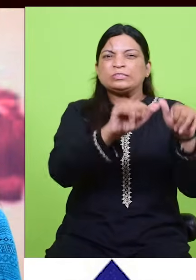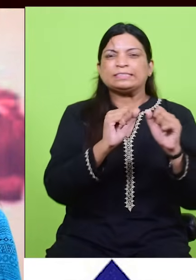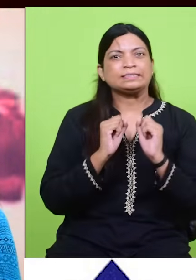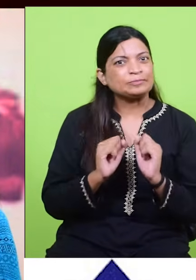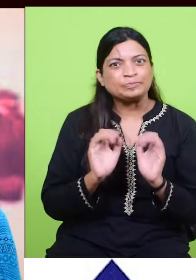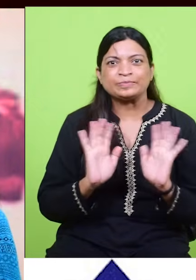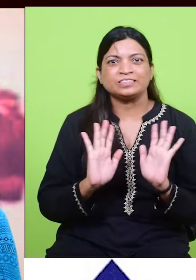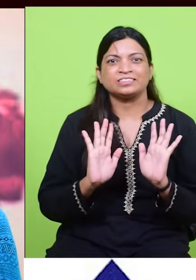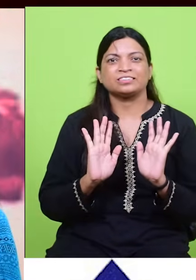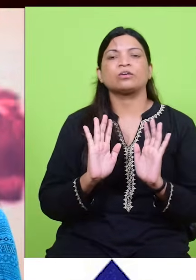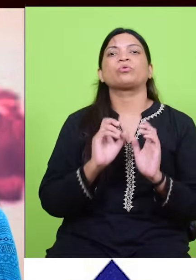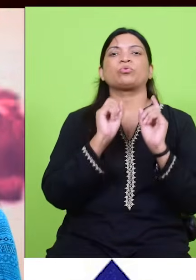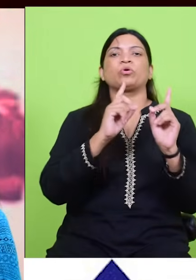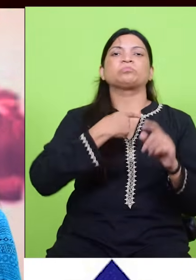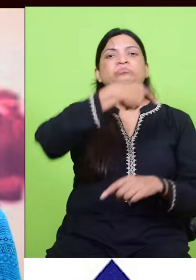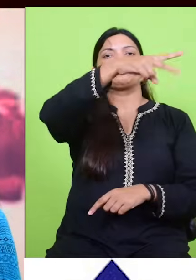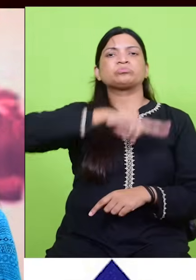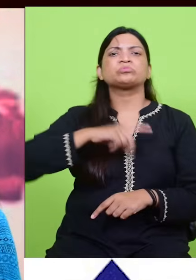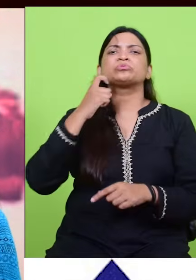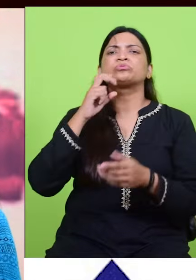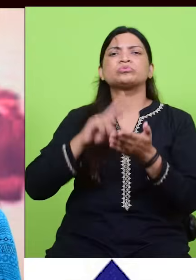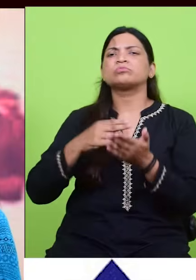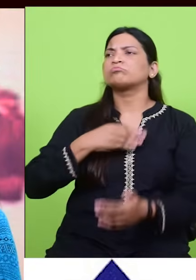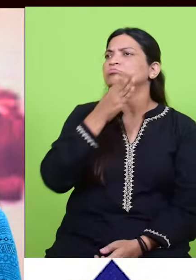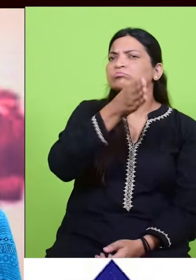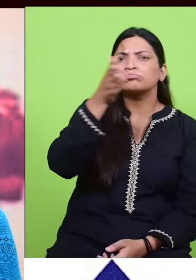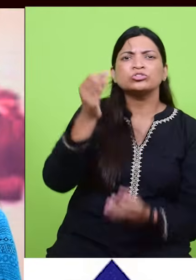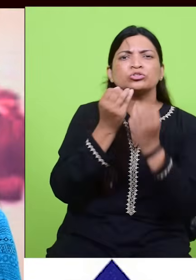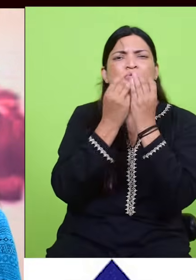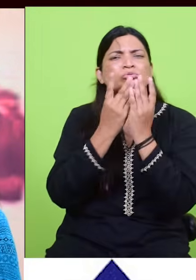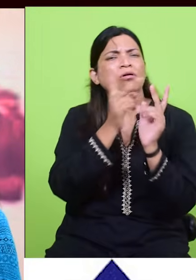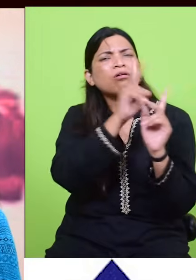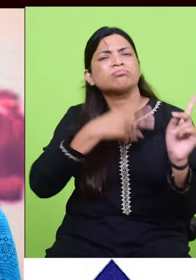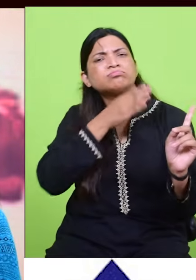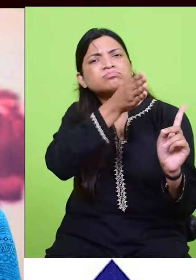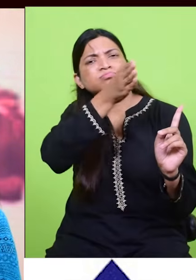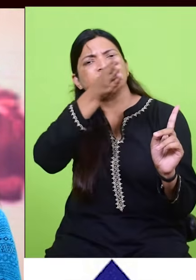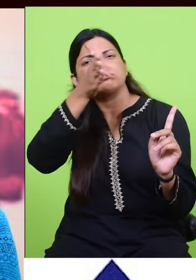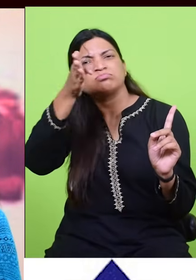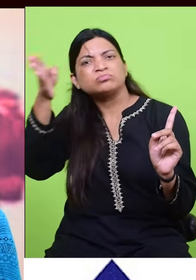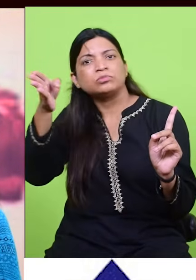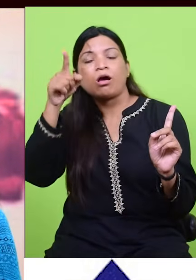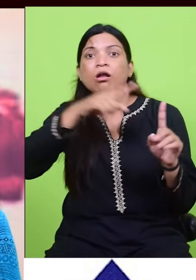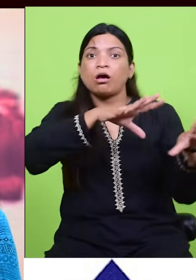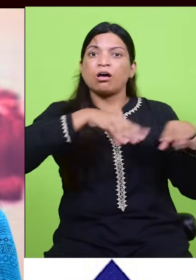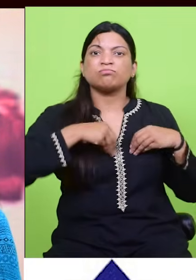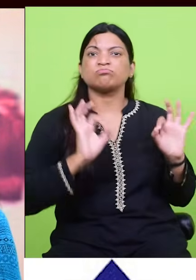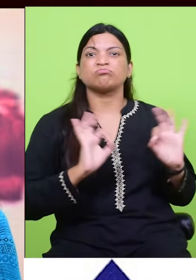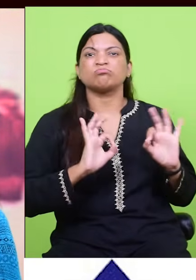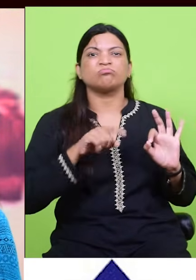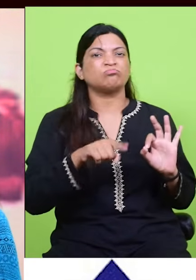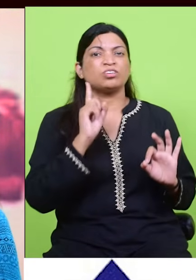बाद 7-8 साल घर पे रही है। बोले मेरे को स्कूल जाना है। इंदौर में सब हमने स्कूलों में पूछा, तो इसको कोई लेने को तैयार नहीं, क्योंकि यहाँ